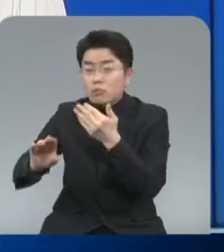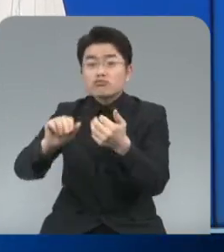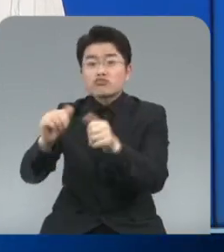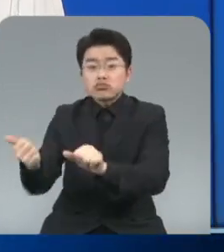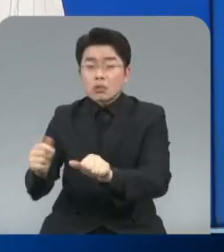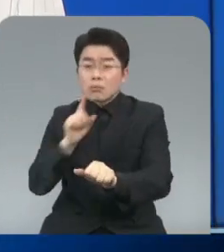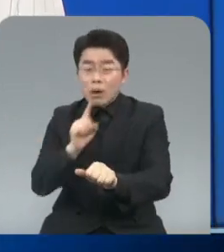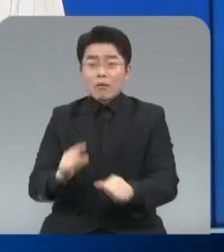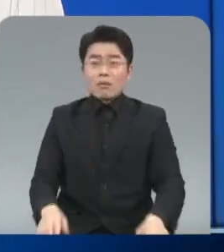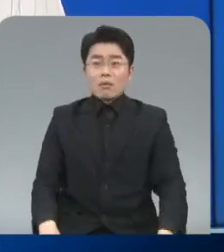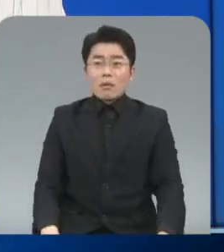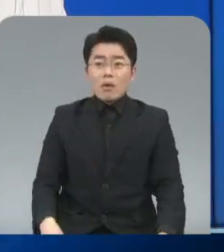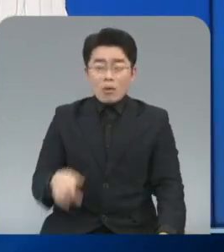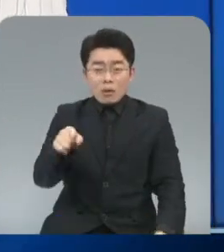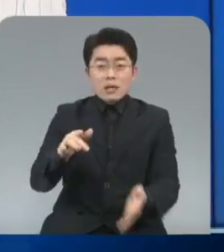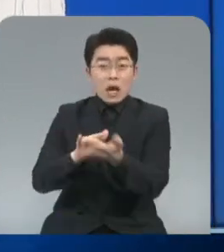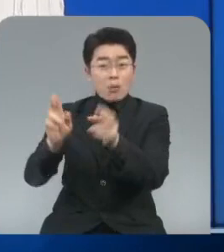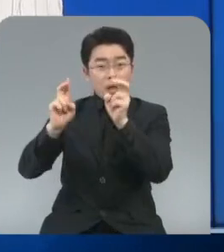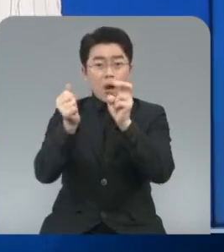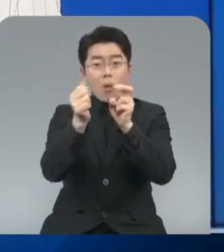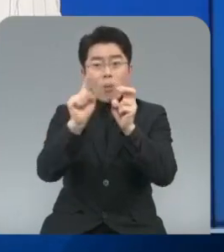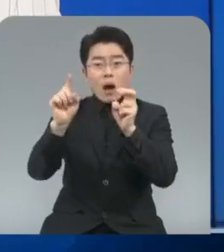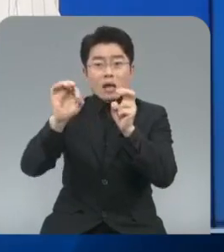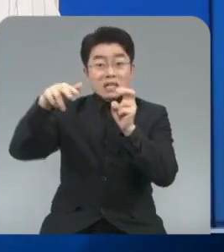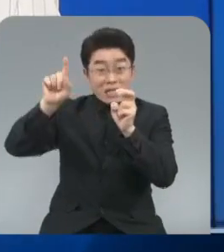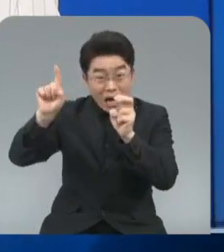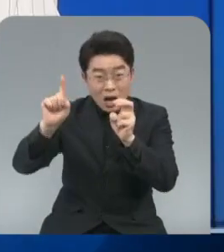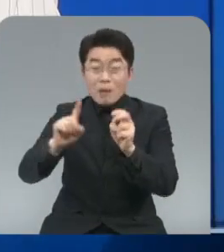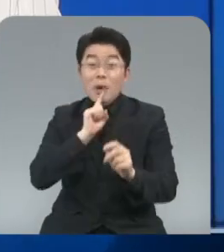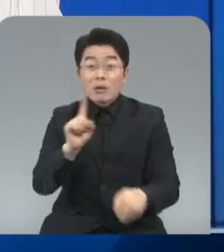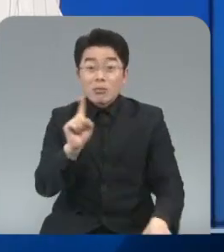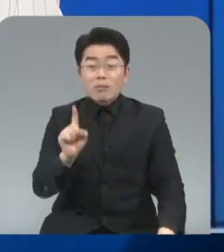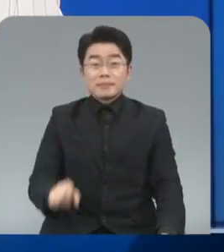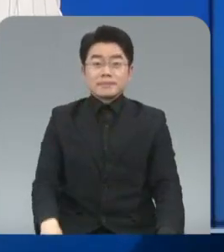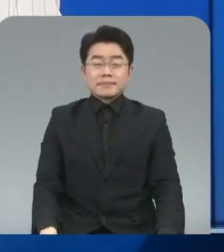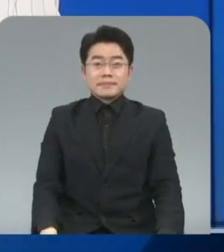백신을 개발한 화이자 측은 어떤 입장입니까?